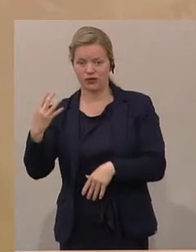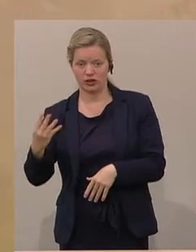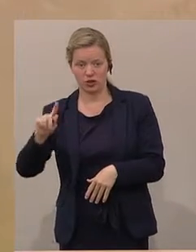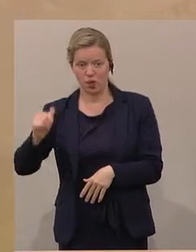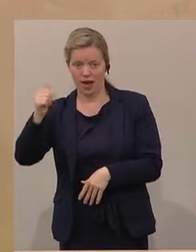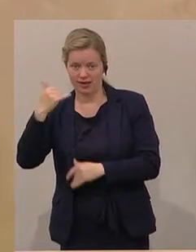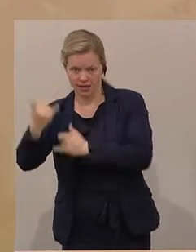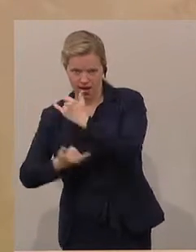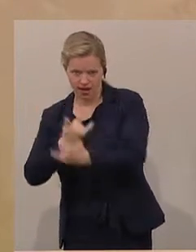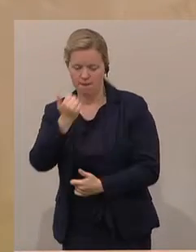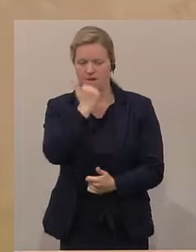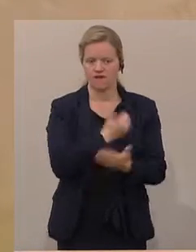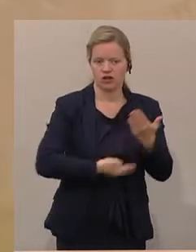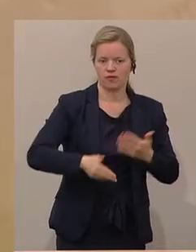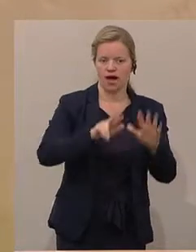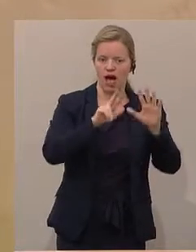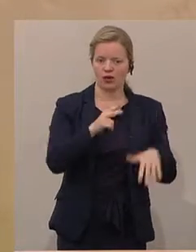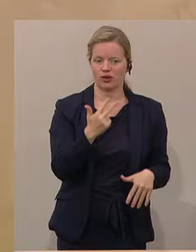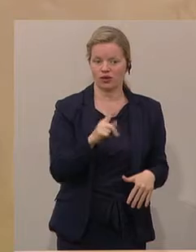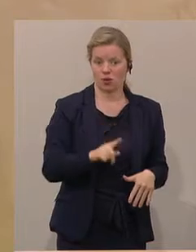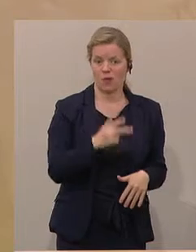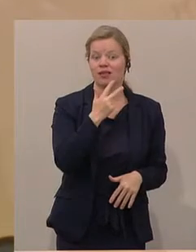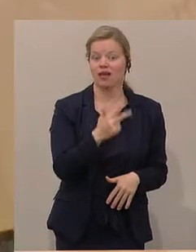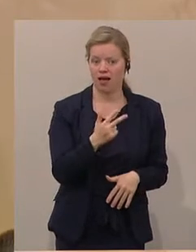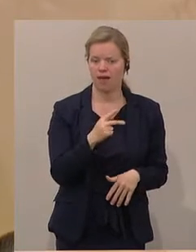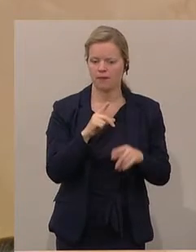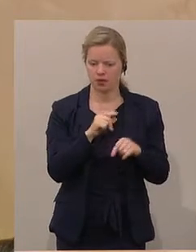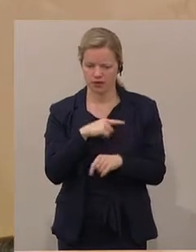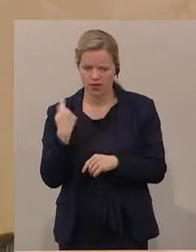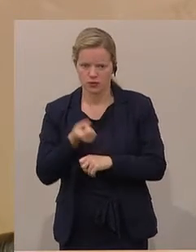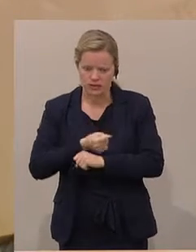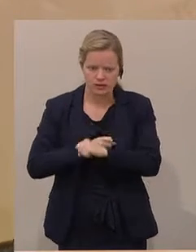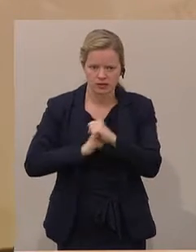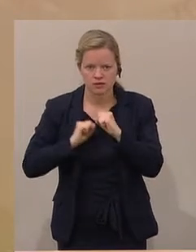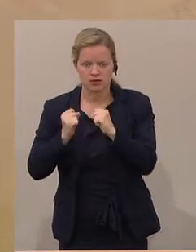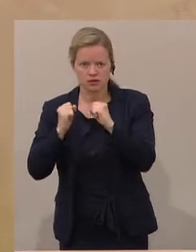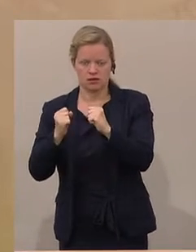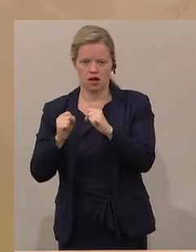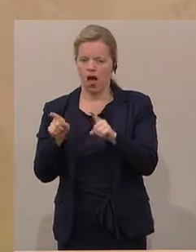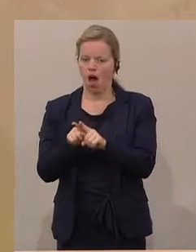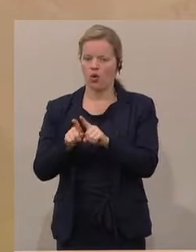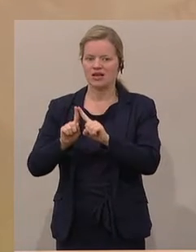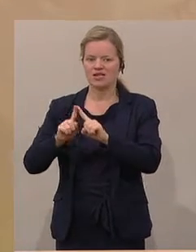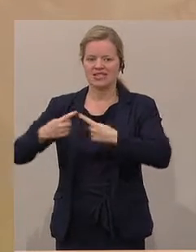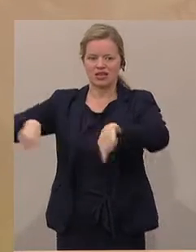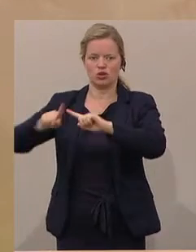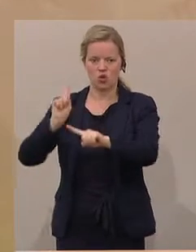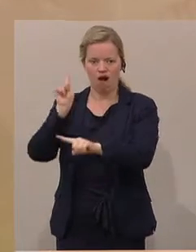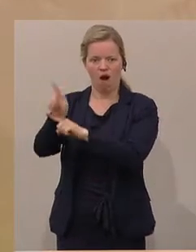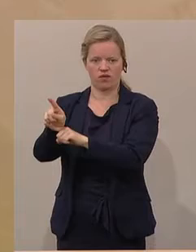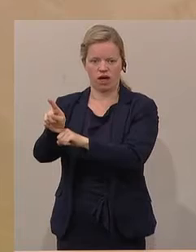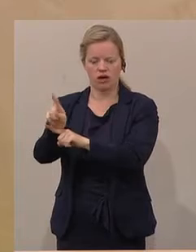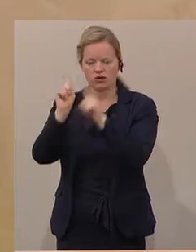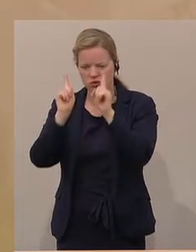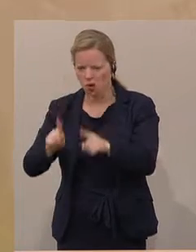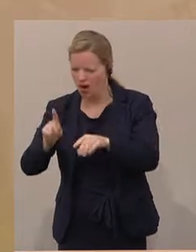Jahre, in der Privatwirtschaft 38,3. Wir haben hier Handlungsbedarf und ich habe den Auftrag an die Sektion auch gegeben, hier das zu